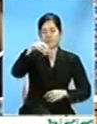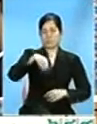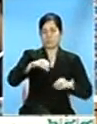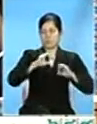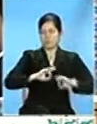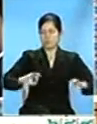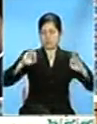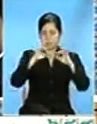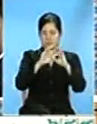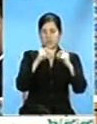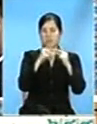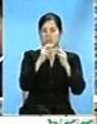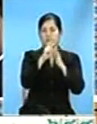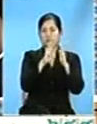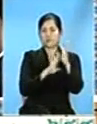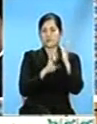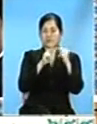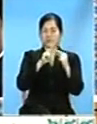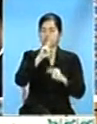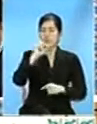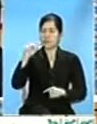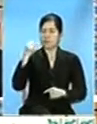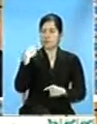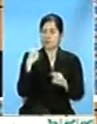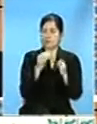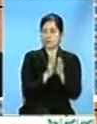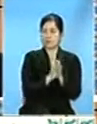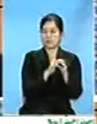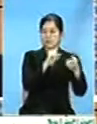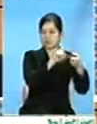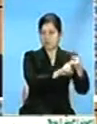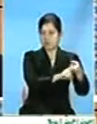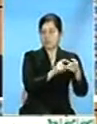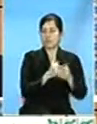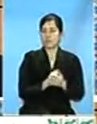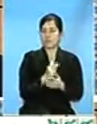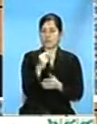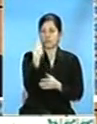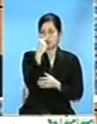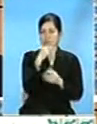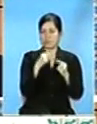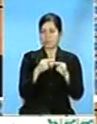รในระบบรัฐสภาก็จะหัวกันภายใต้เจ้าภาพก็คือพรรคการเมือง